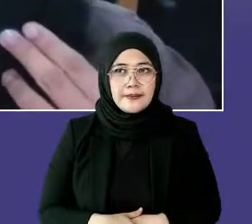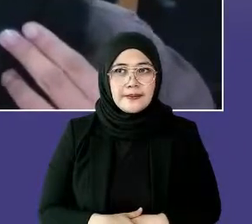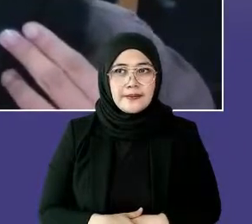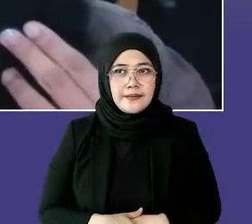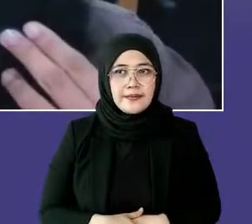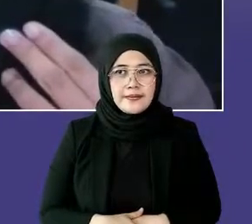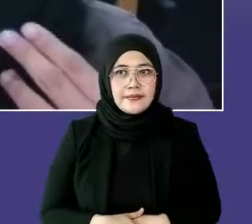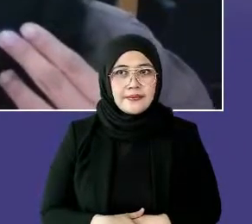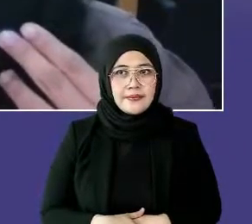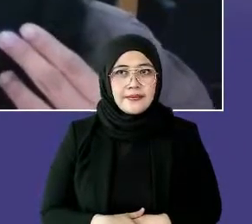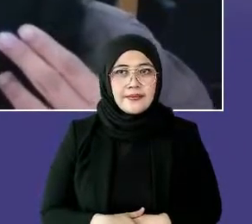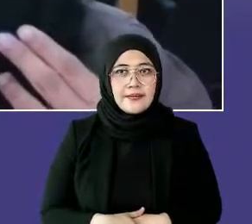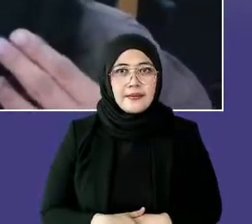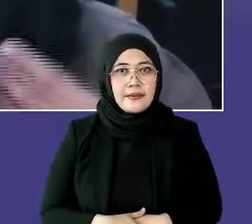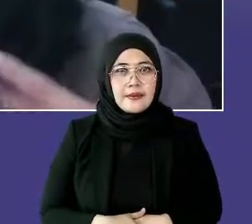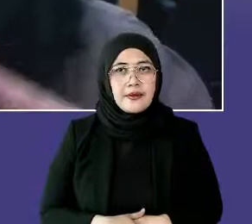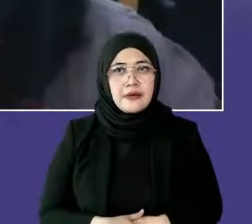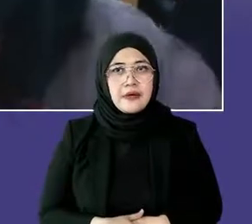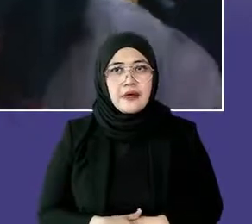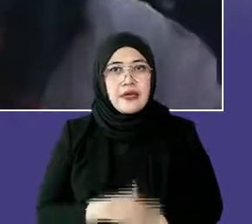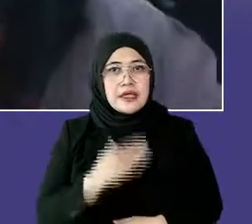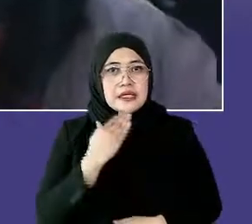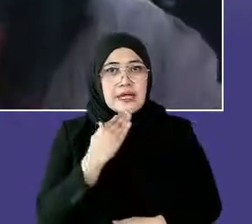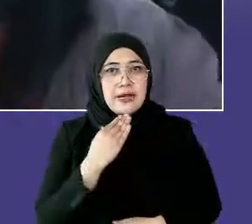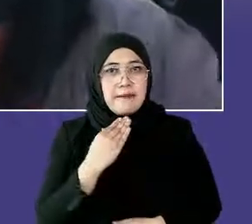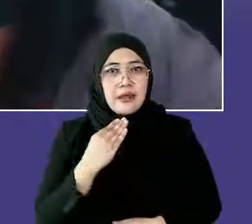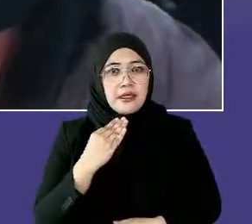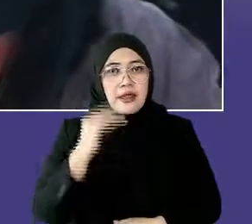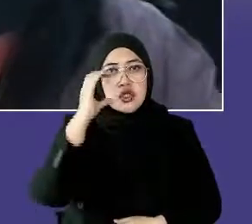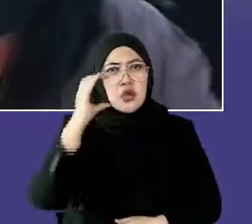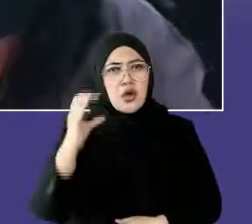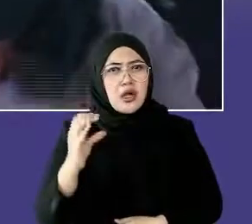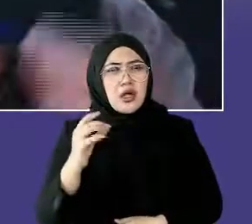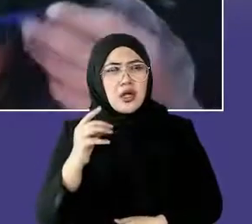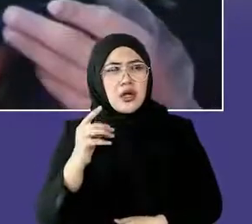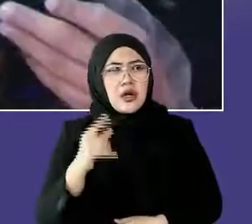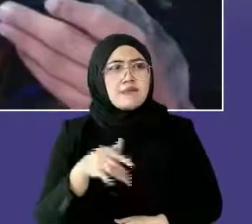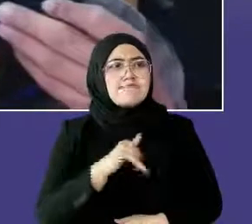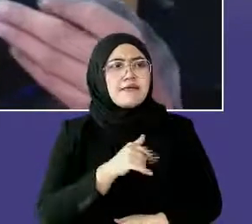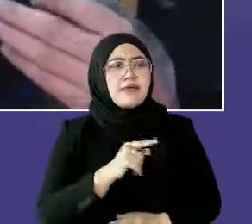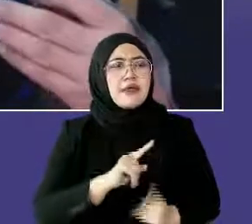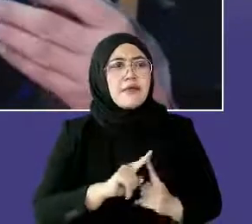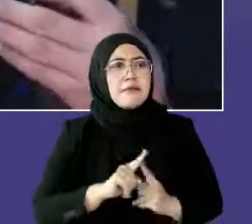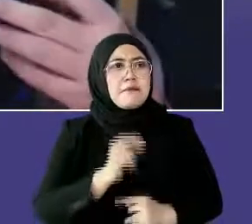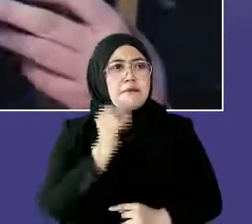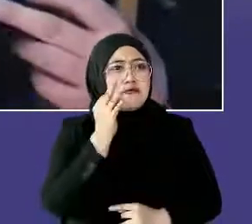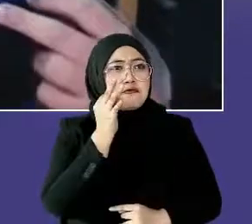Hai kalau sore putus sama sore Kalau bisa suaranya lebih keras